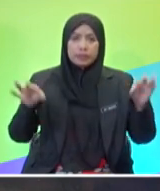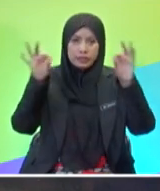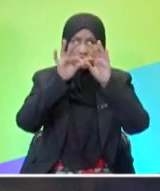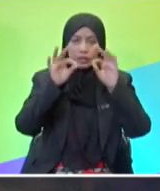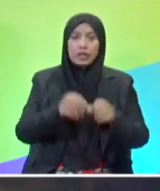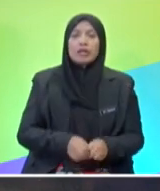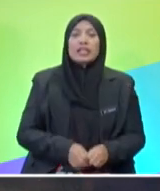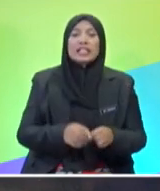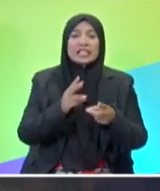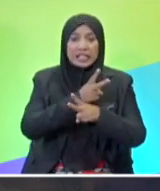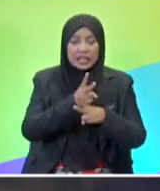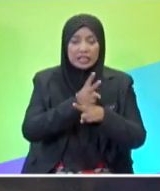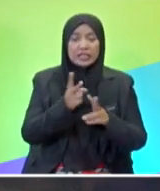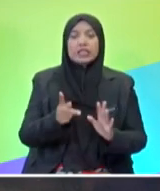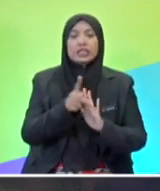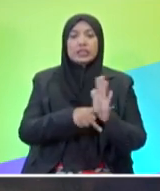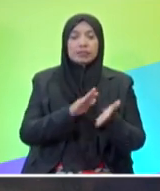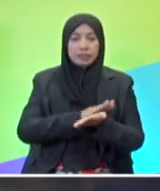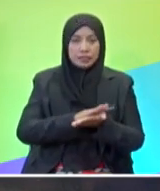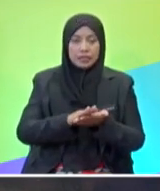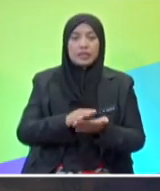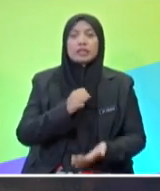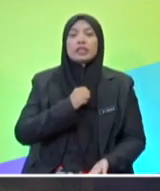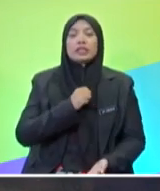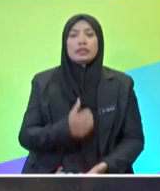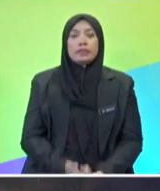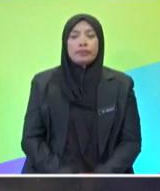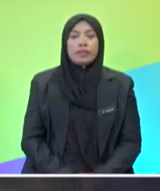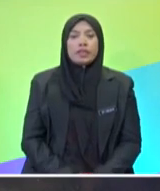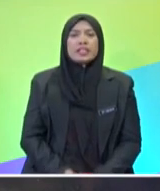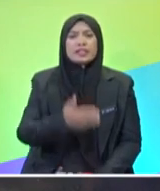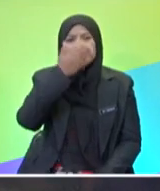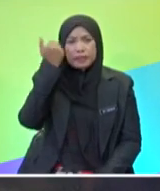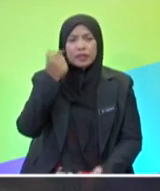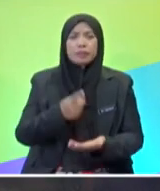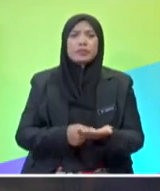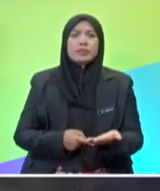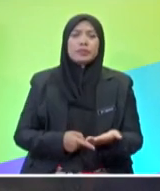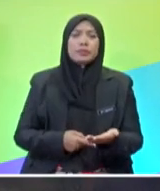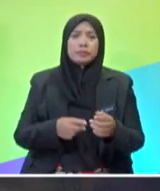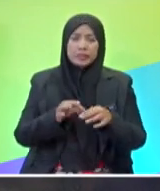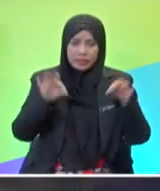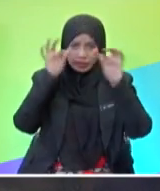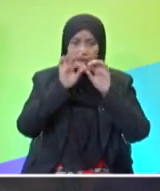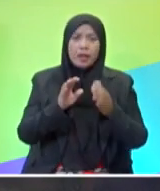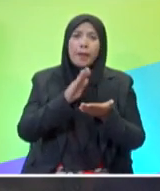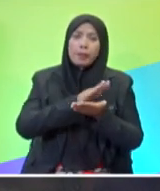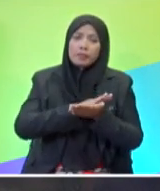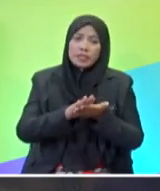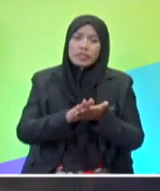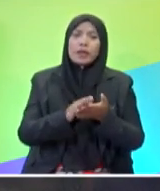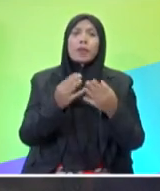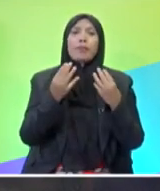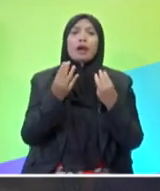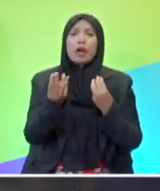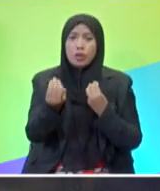diri. Penting tau menjaga kebersihan diri ni Syafiqah. Sebab apa? Bila kita bersih, nak solat pun,